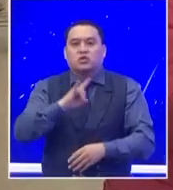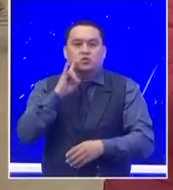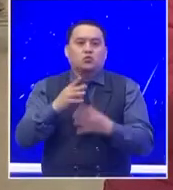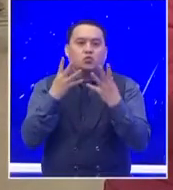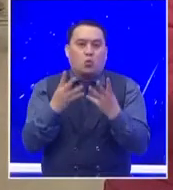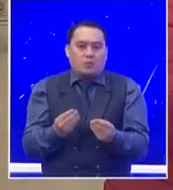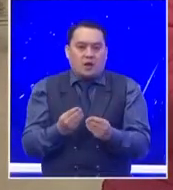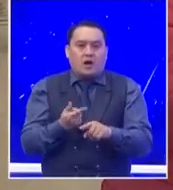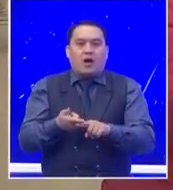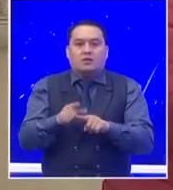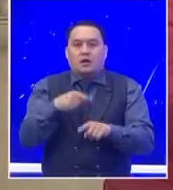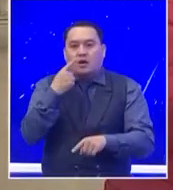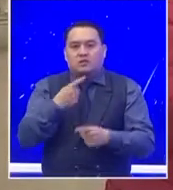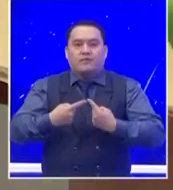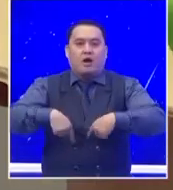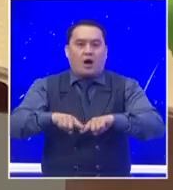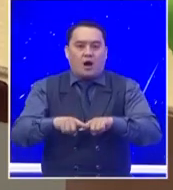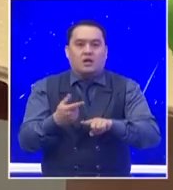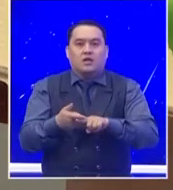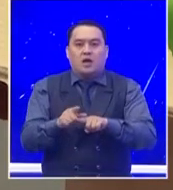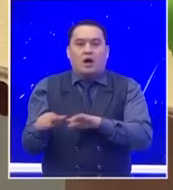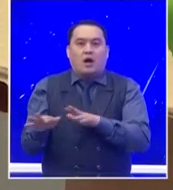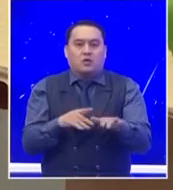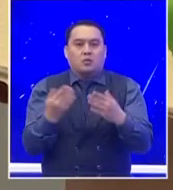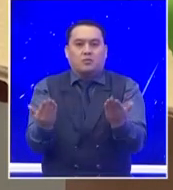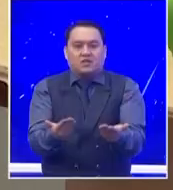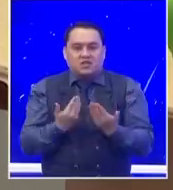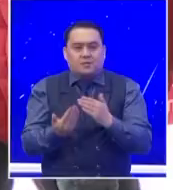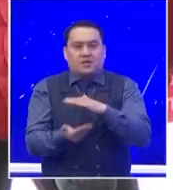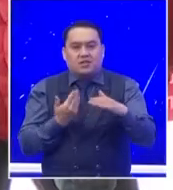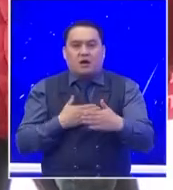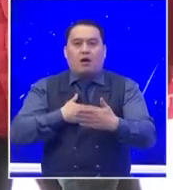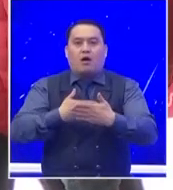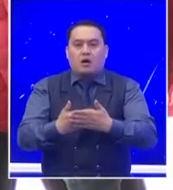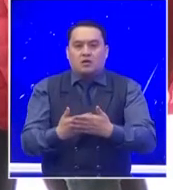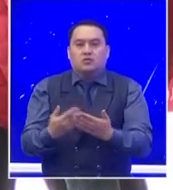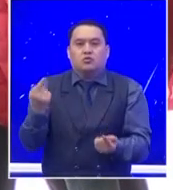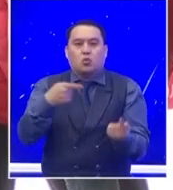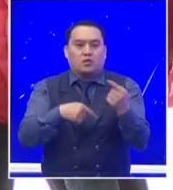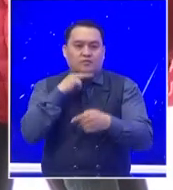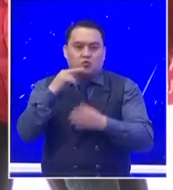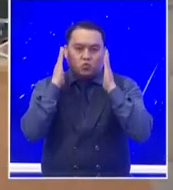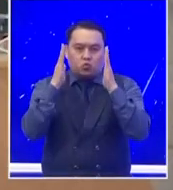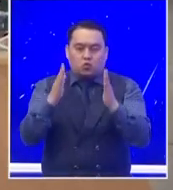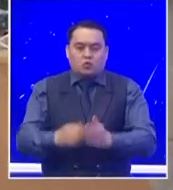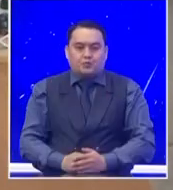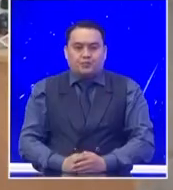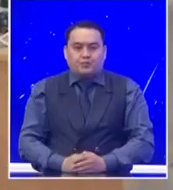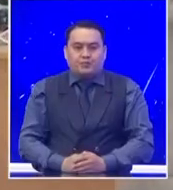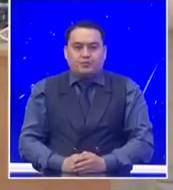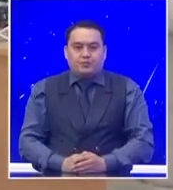Международному женскому дню. Как говорят организаторы этой акции, они призывают людей быть отзывчивыми и внимательными друг к